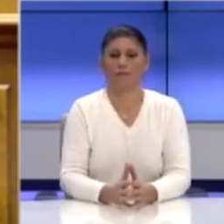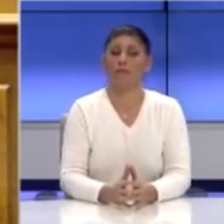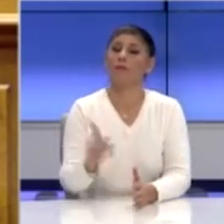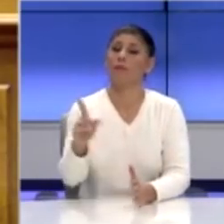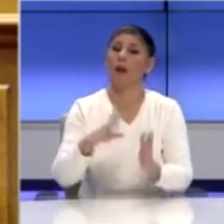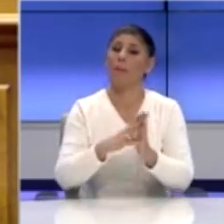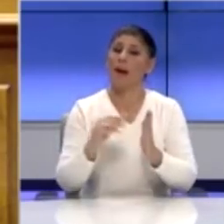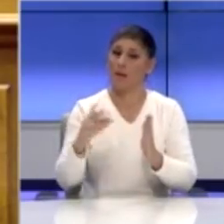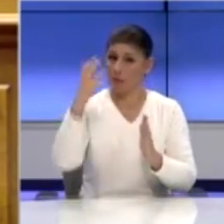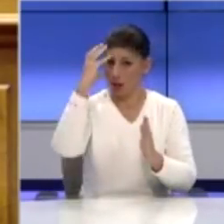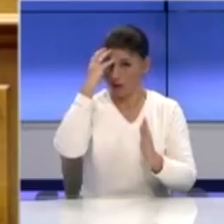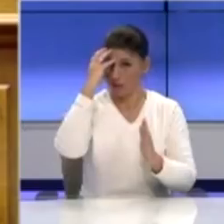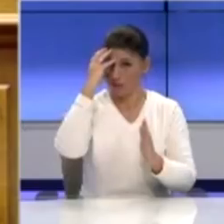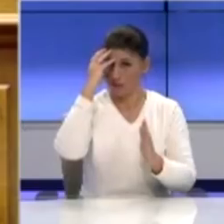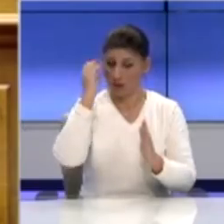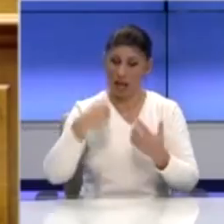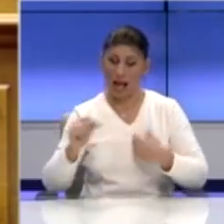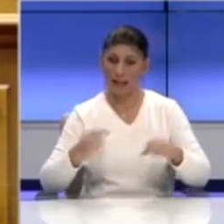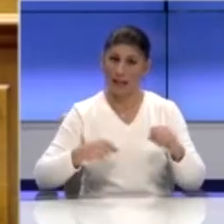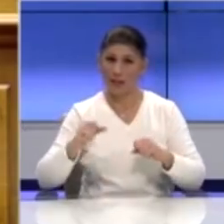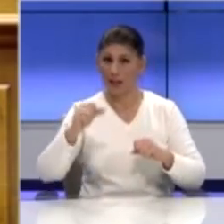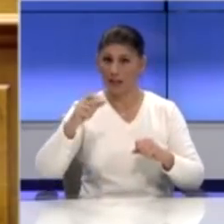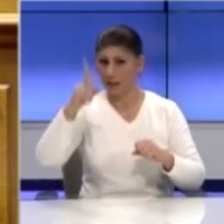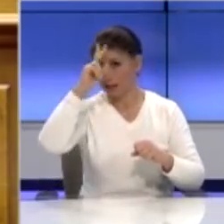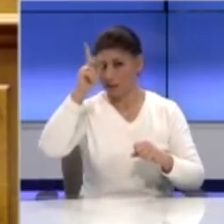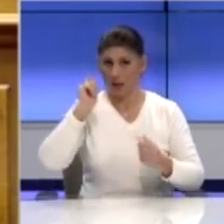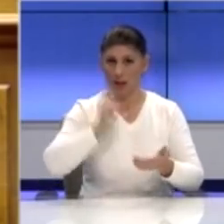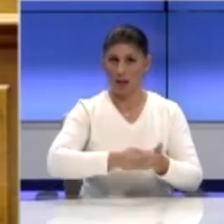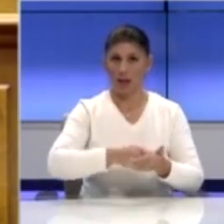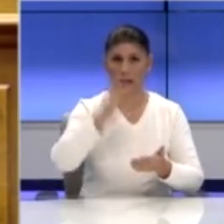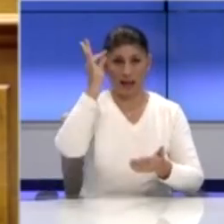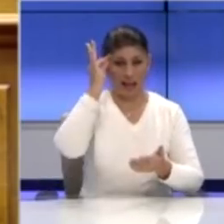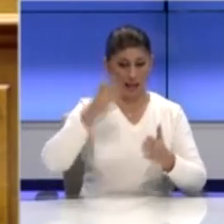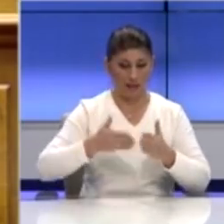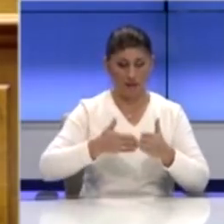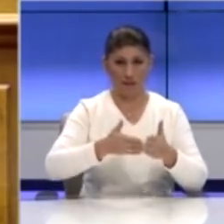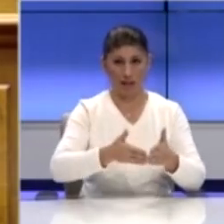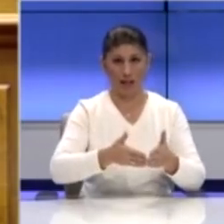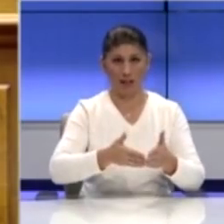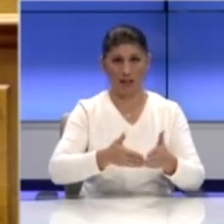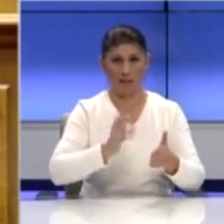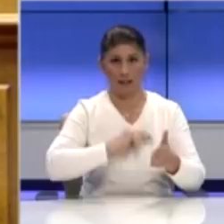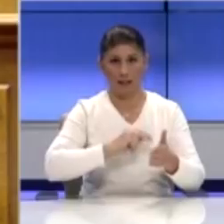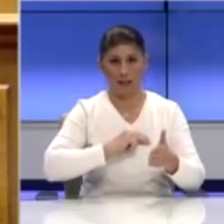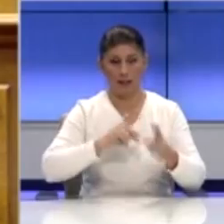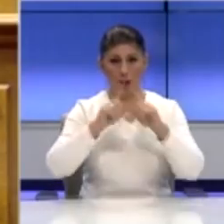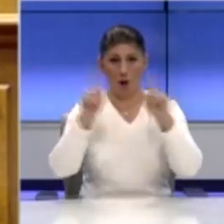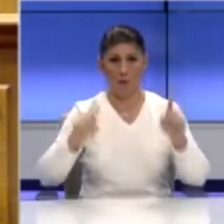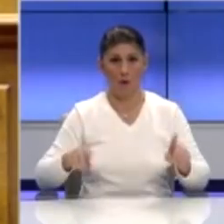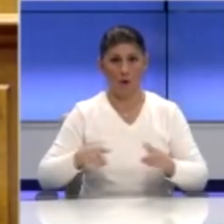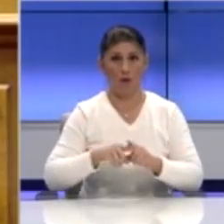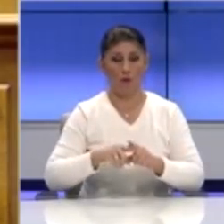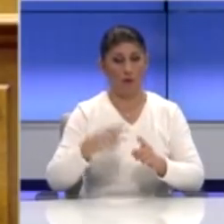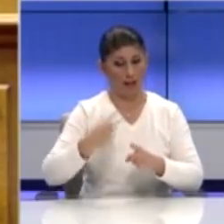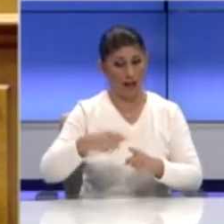για παράδειγμα τις αντιδράσεις της Γερμανίας στην αγορά των γαλλικών φρεγατών με τα κέρδη των ομολόγων που η Ελλάδα